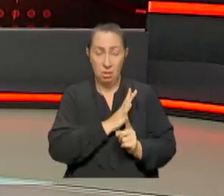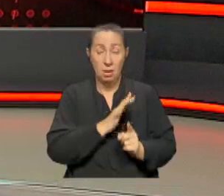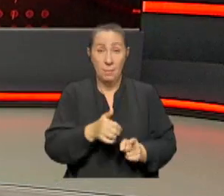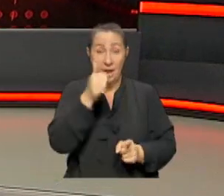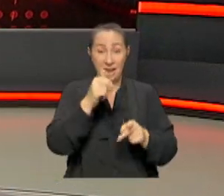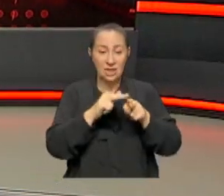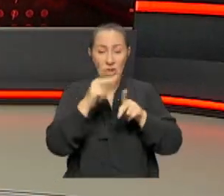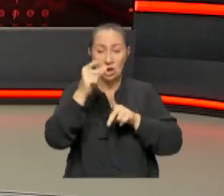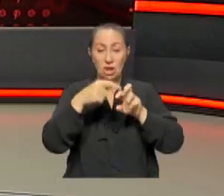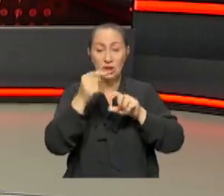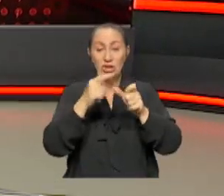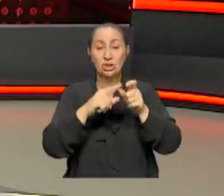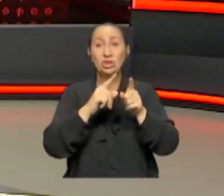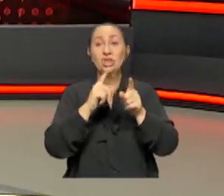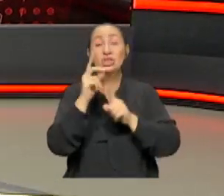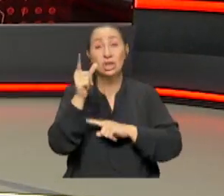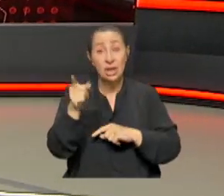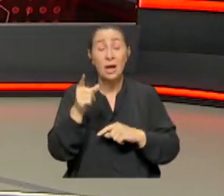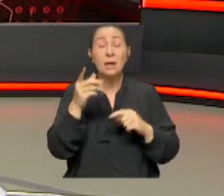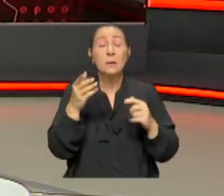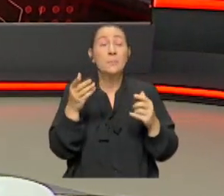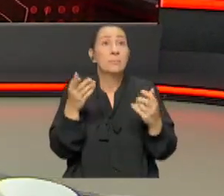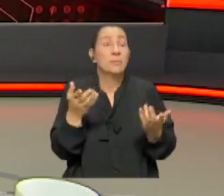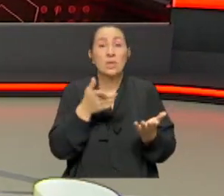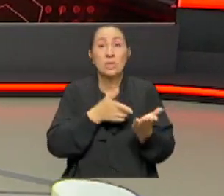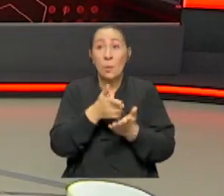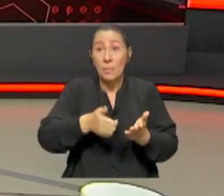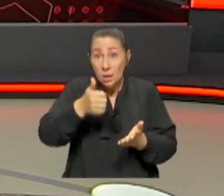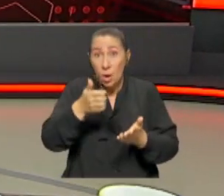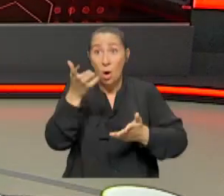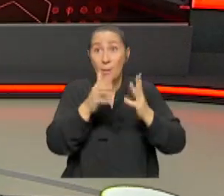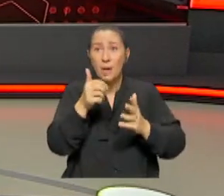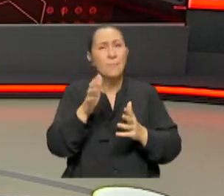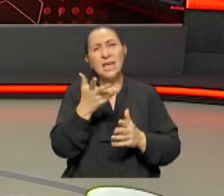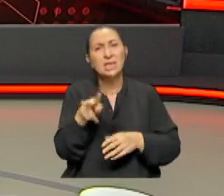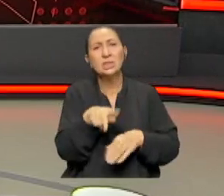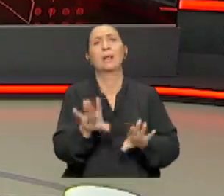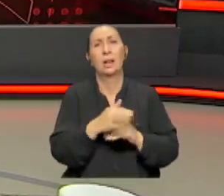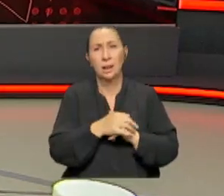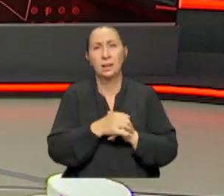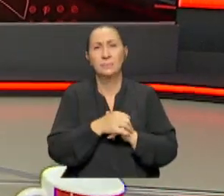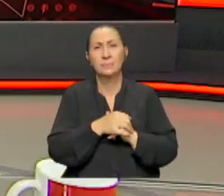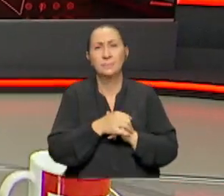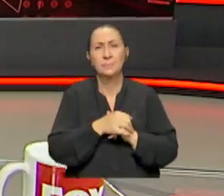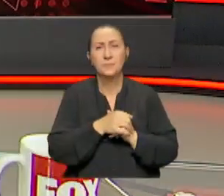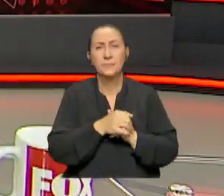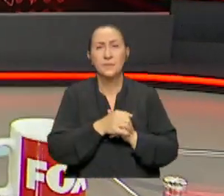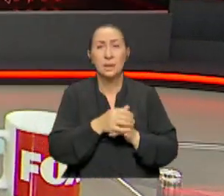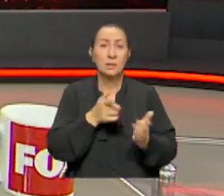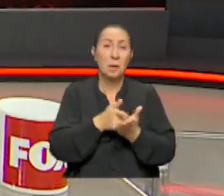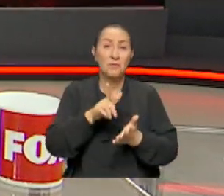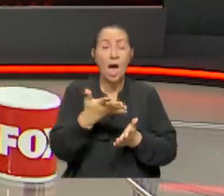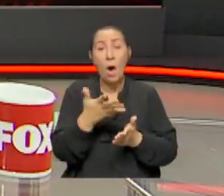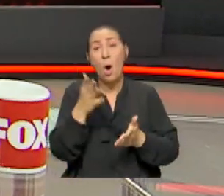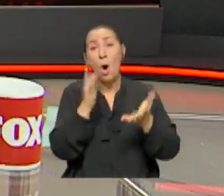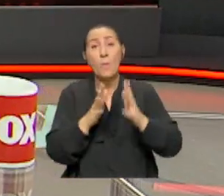Bakan Kirişçi, yani Tarım Bakanı mı, Orman Bakanı, belki ikisi de değil. Tarım veya